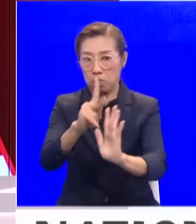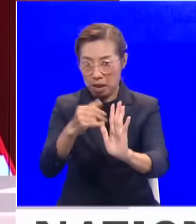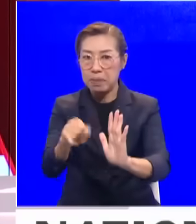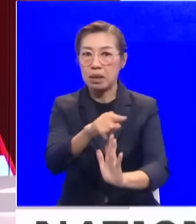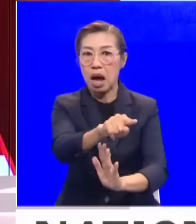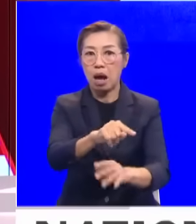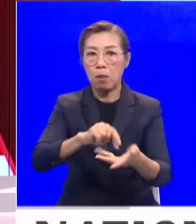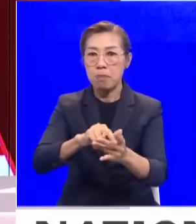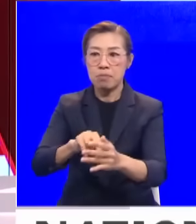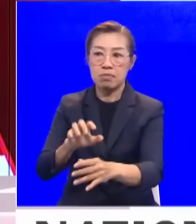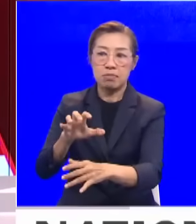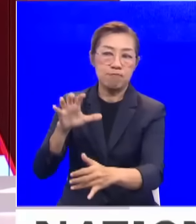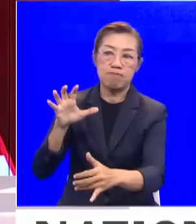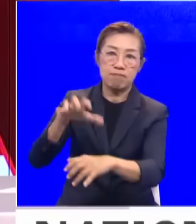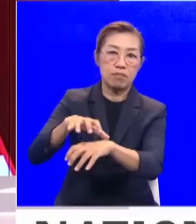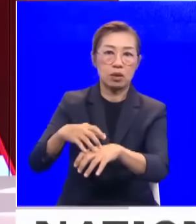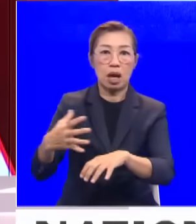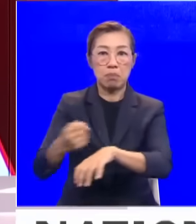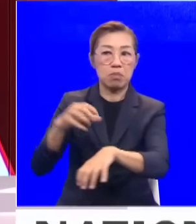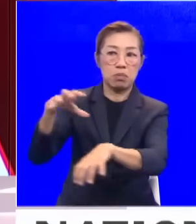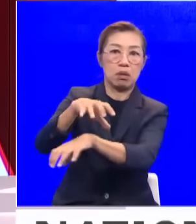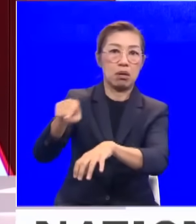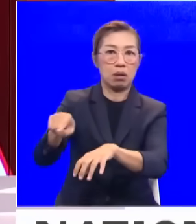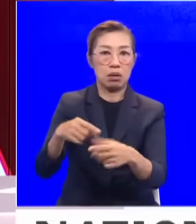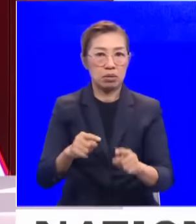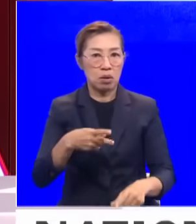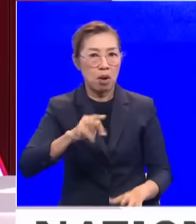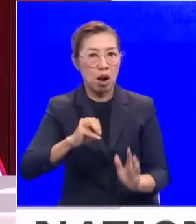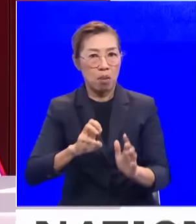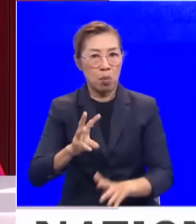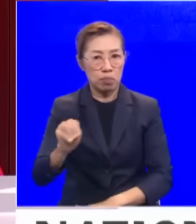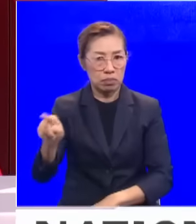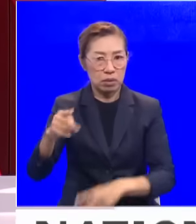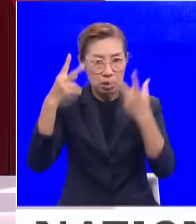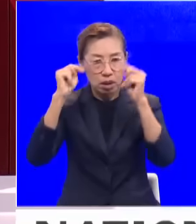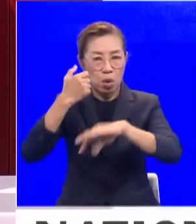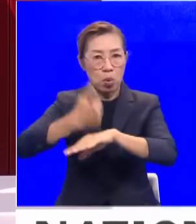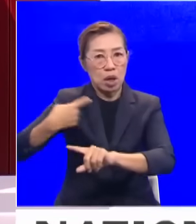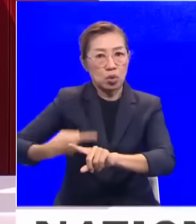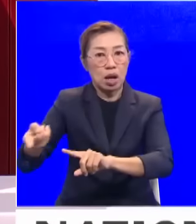ไม่รู้แต่เห็นท่านรองภูมิธรรมเป็นตอนรักษาการนายกไงท่านก็น่าจะพูดแบบเออนี่แหละคือข้อเท็จจริงอะไรเงี้ยนะครับ